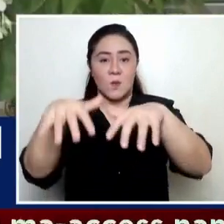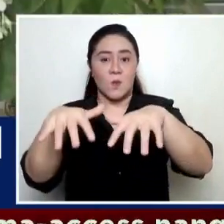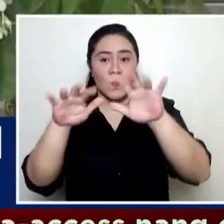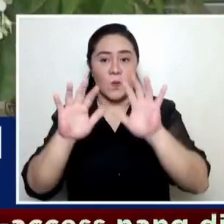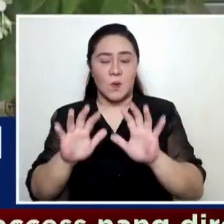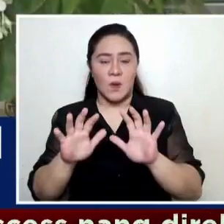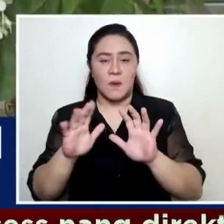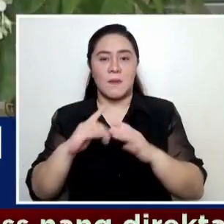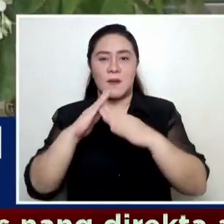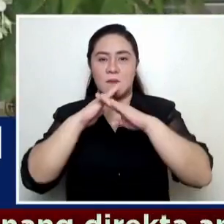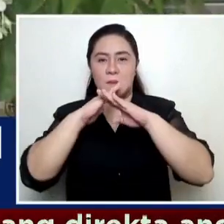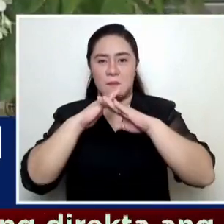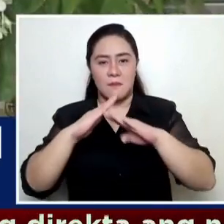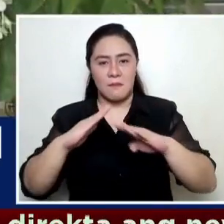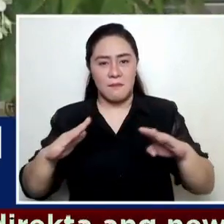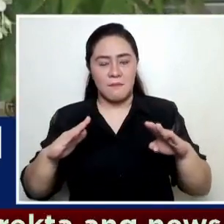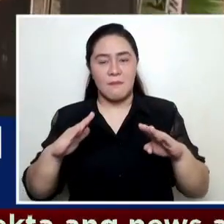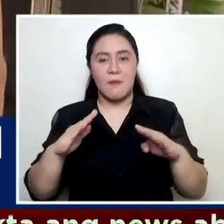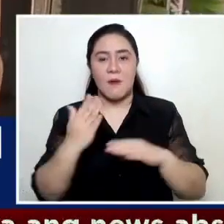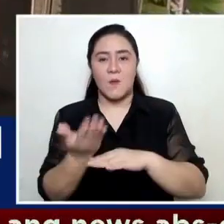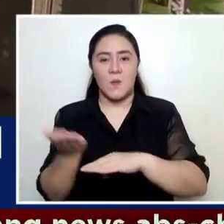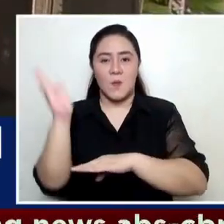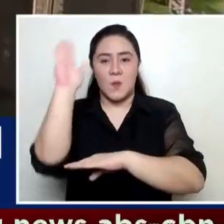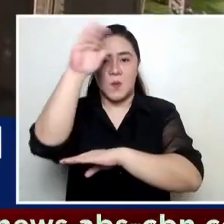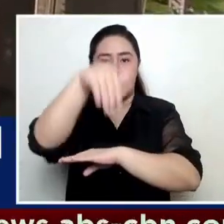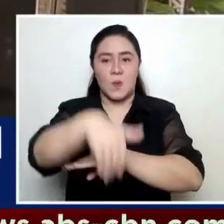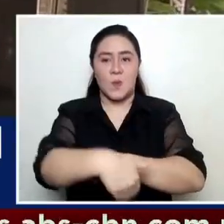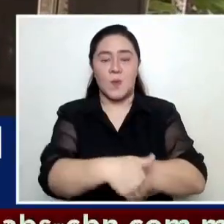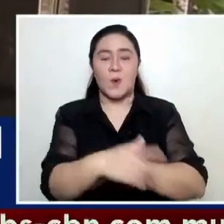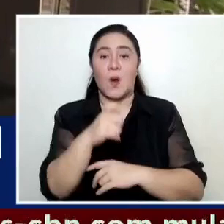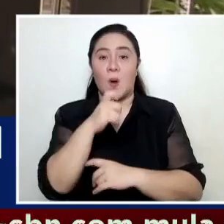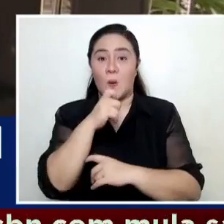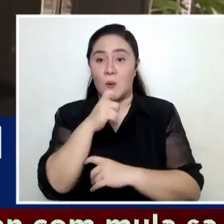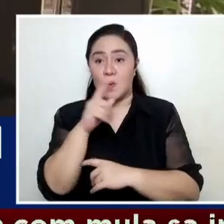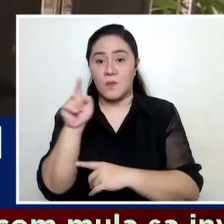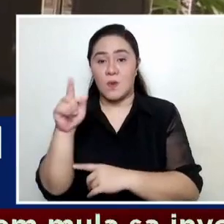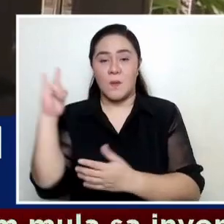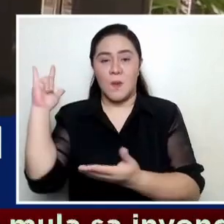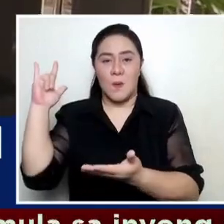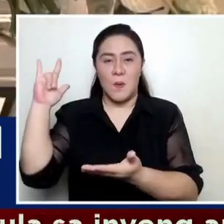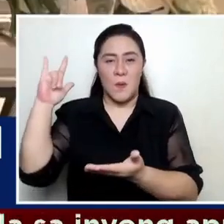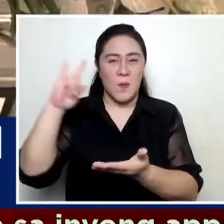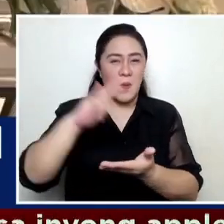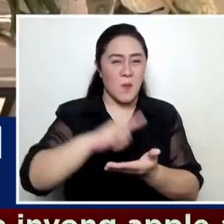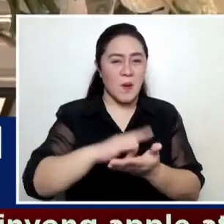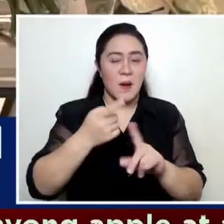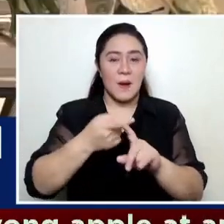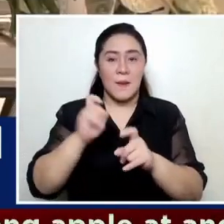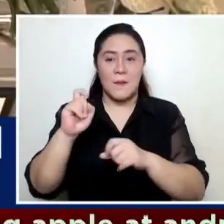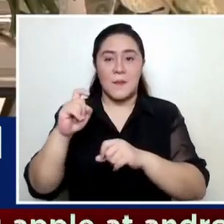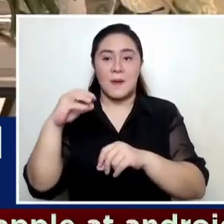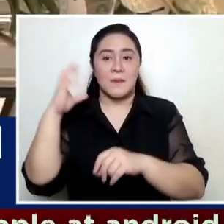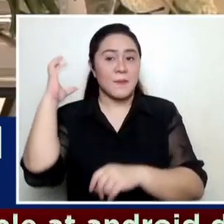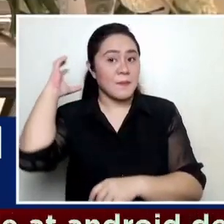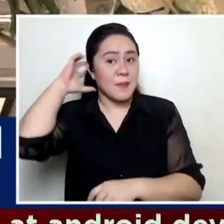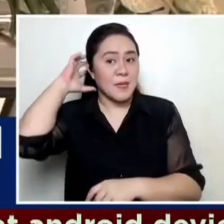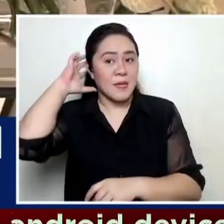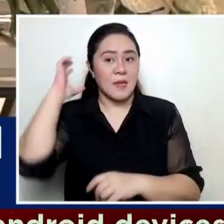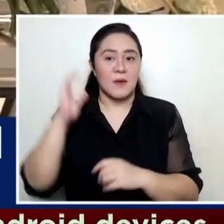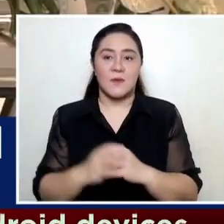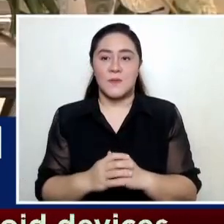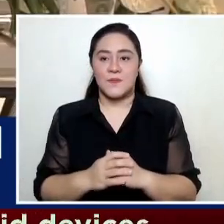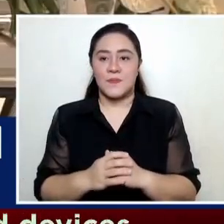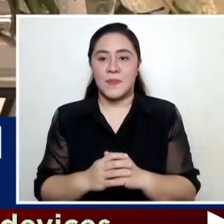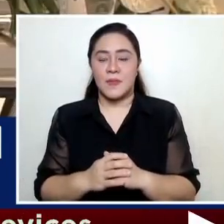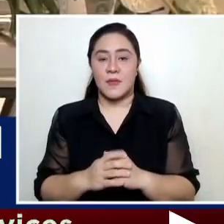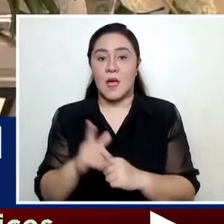tahimik sa lahat ng oras. Ang ilan sa mga dumalo dito ay lumipad pa mula Mindanao para makiramay. Pero ang pinaka gustong makapiling